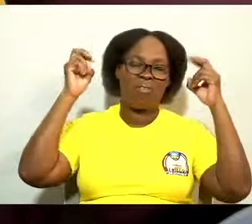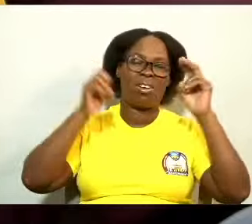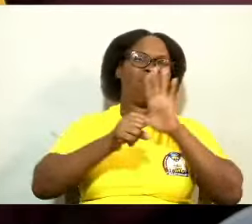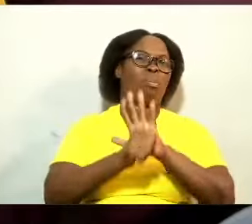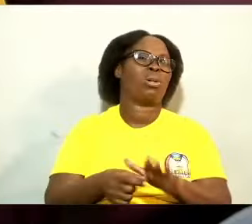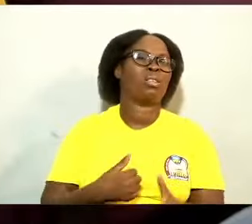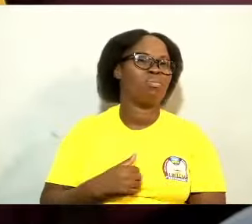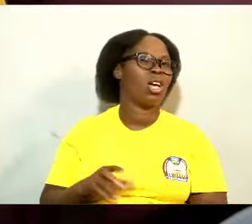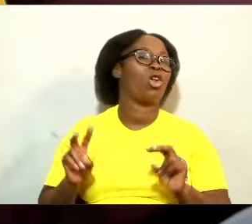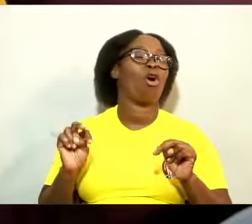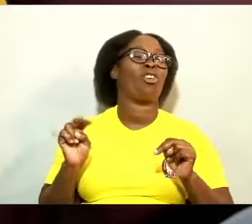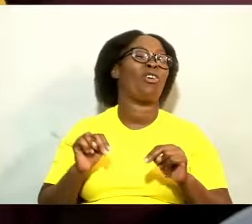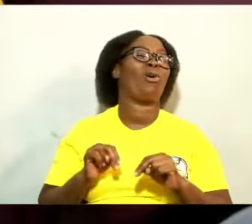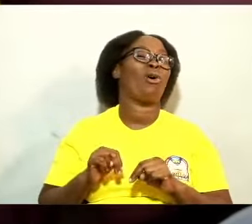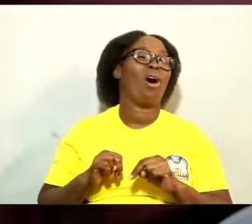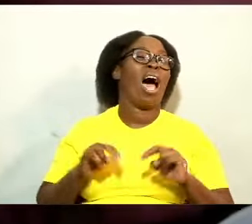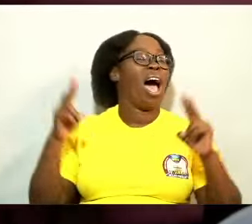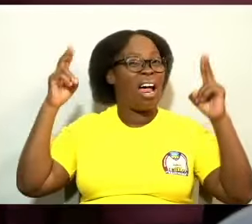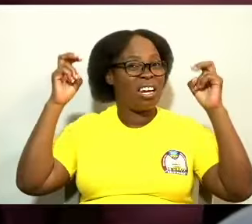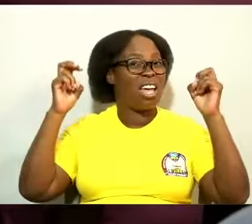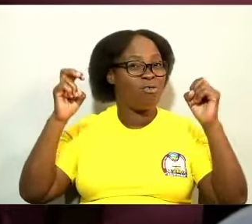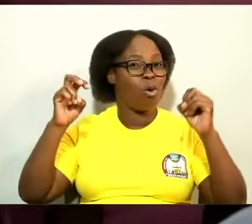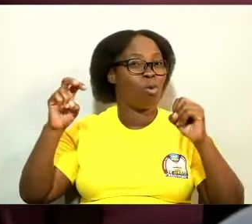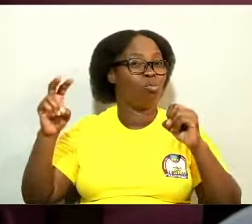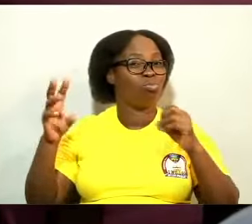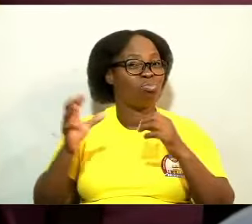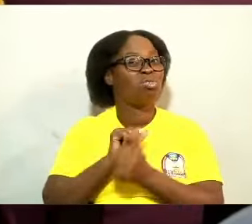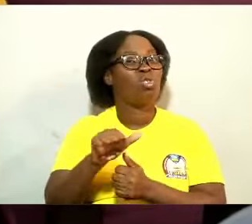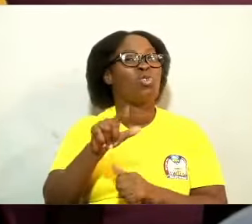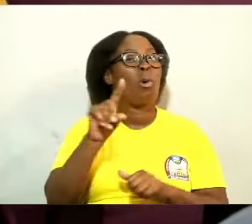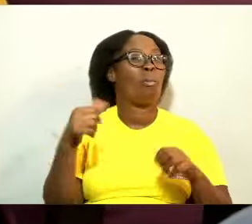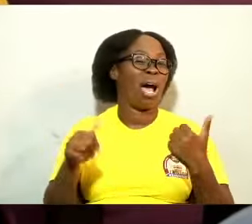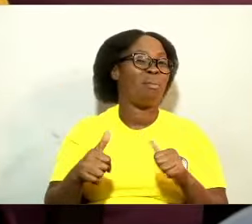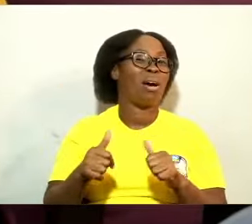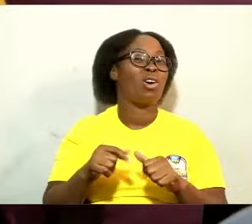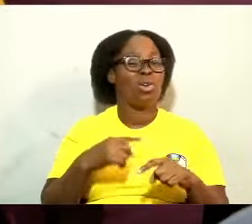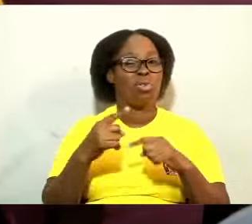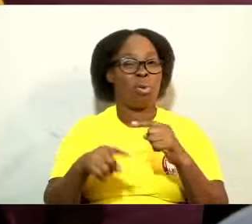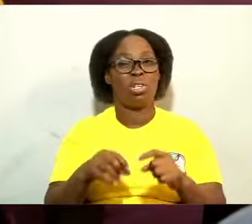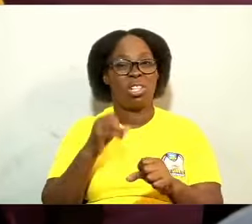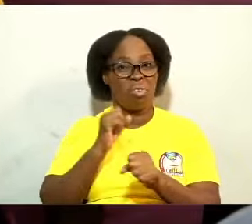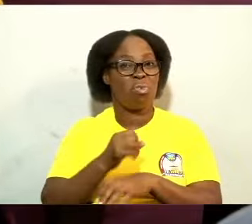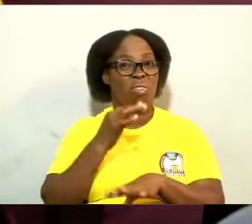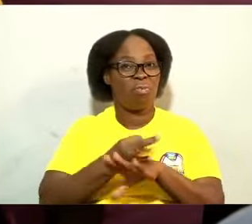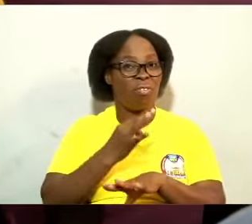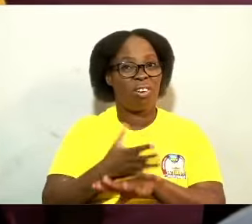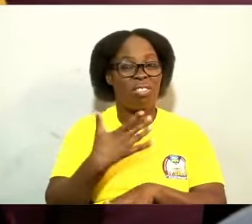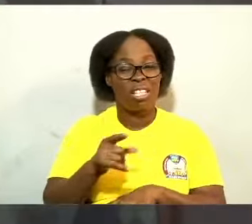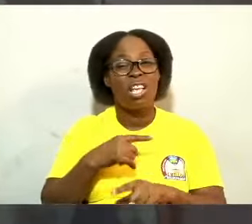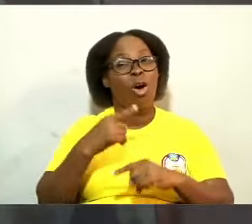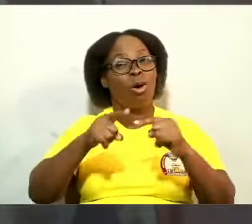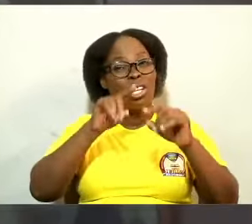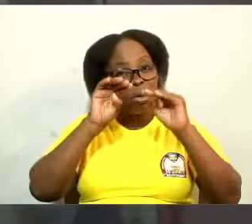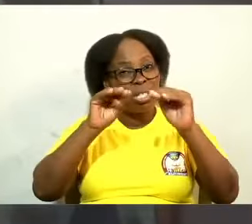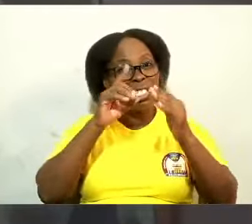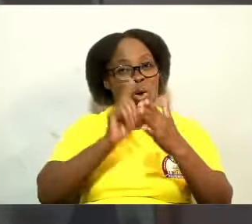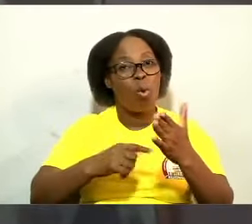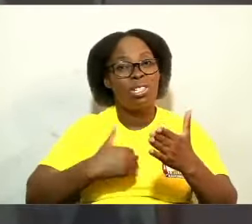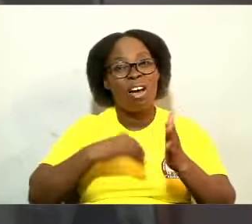huwa anakupapasa mgongoni kwamba mtumishi wangu endelea na miujiza ya uongo, mtumishi wangu endelea kufundisha hiyo ambayo haipo.